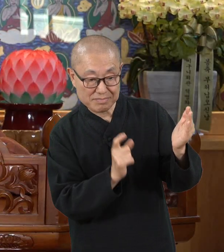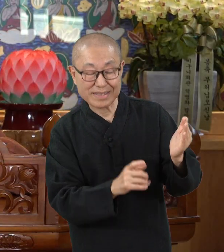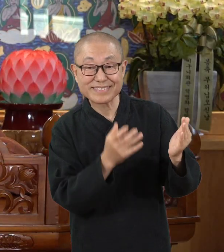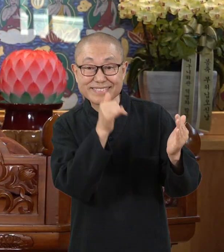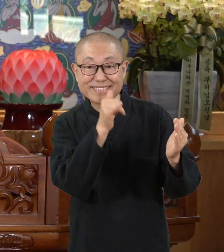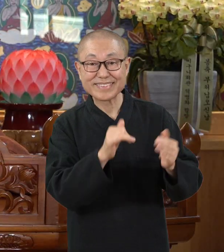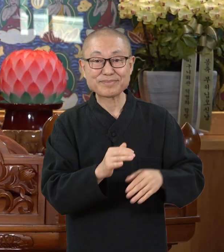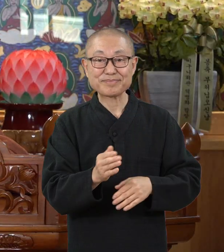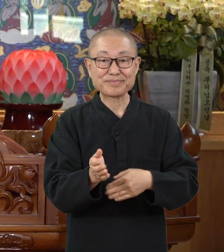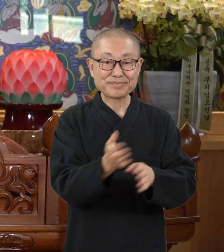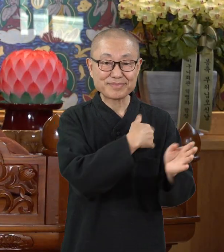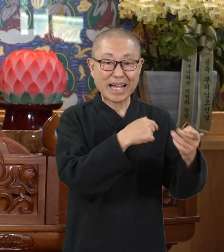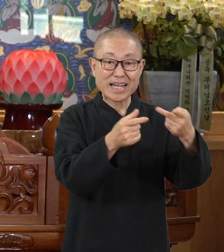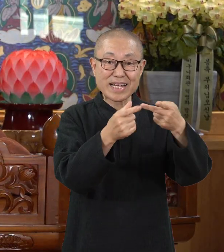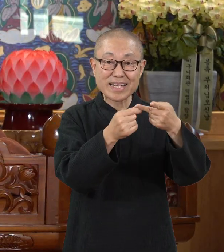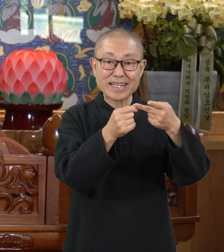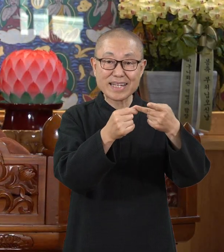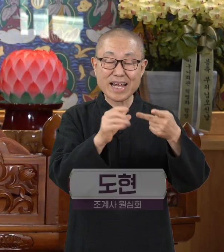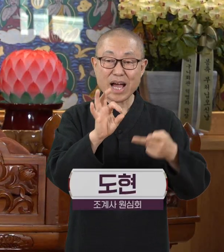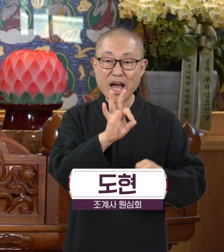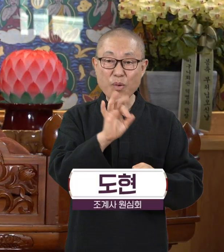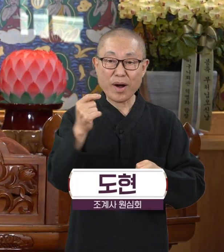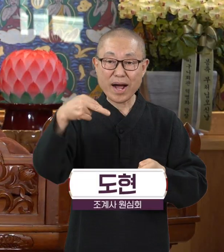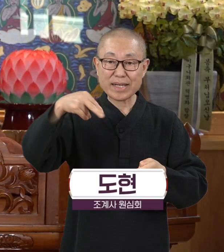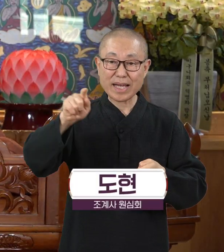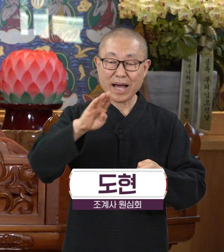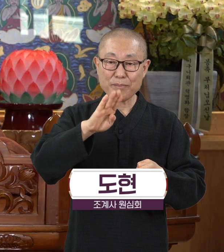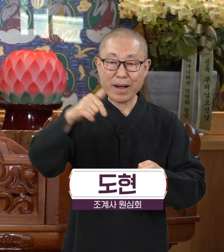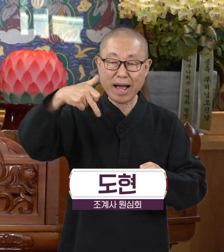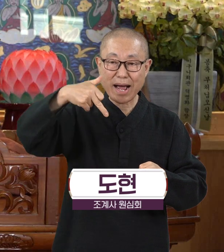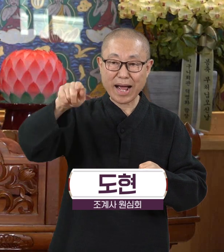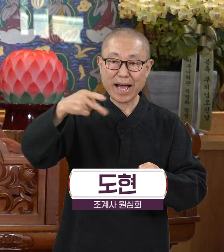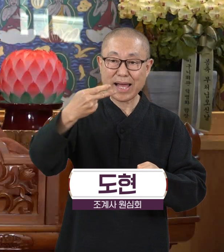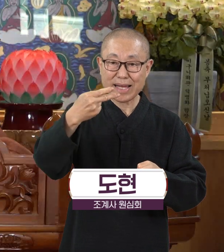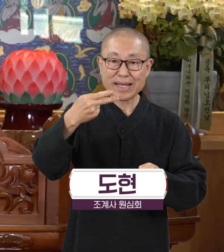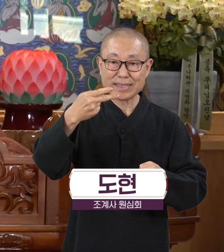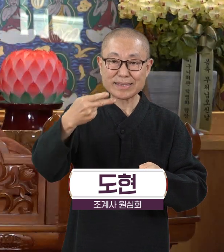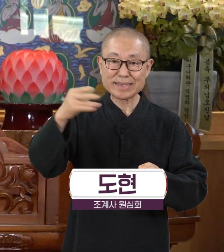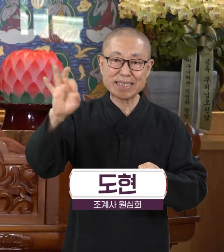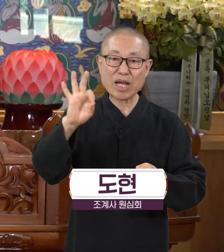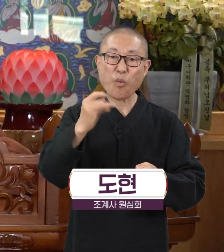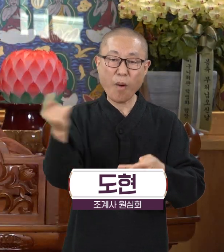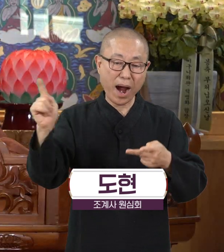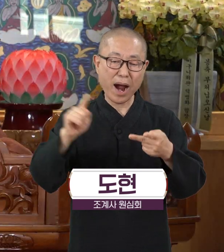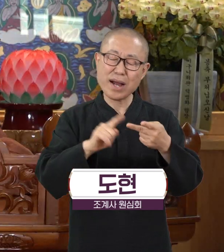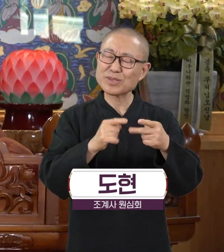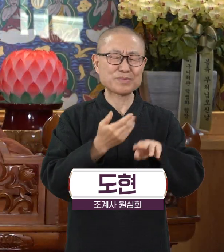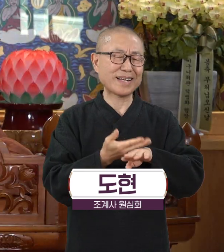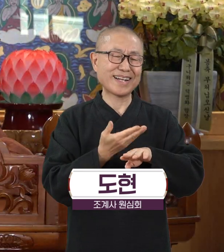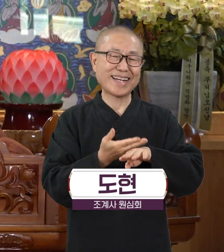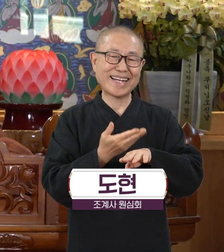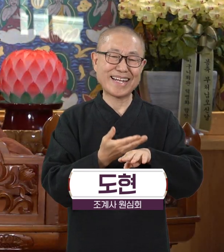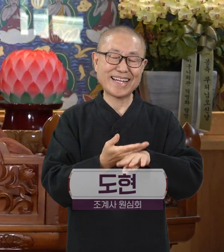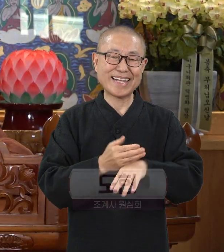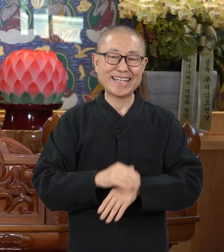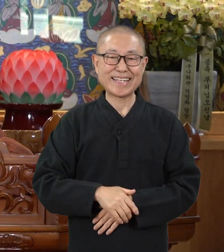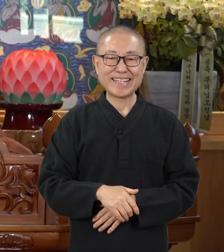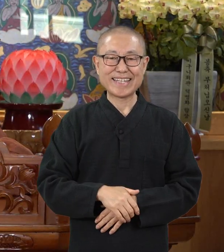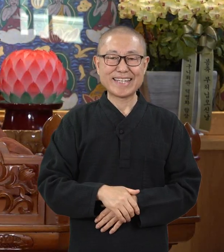등장합니다. 근데 두 번째 와사바카티아 왕비는 좀 반대예요. 그래서